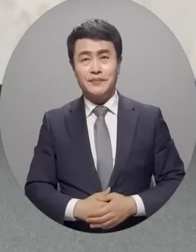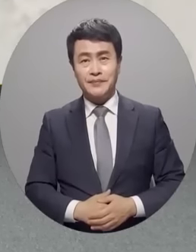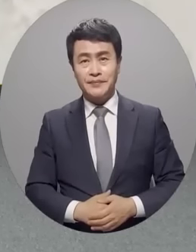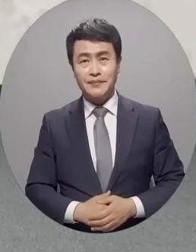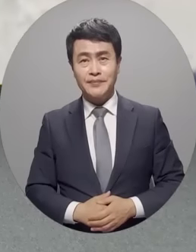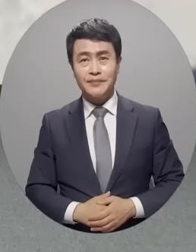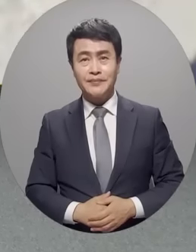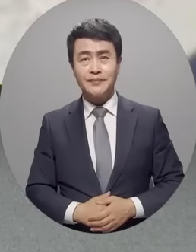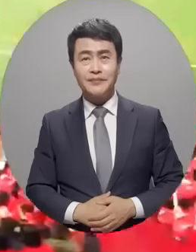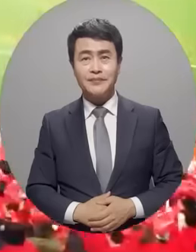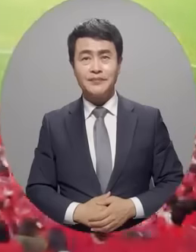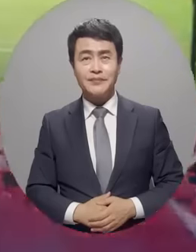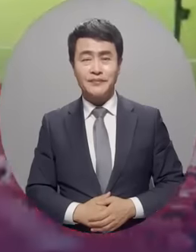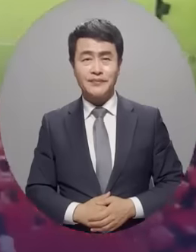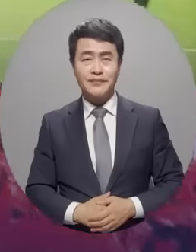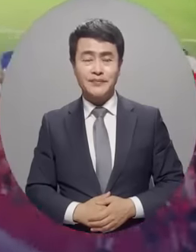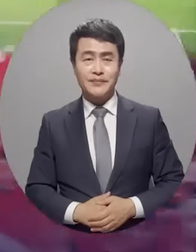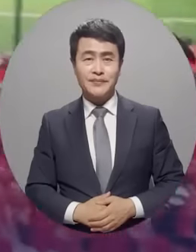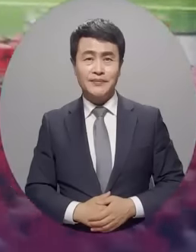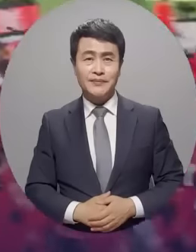들어보시죠.